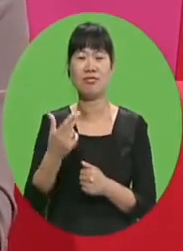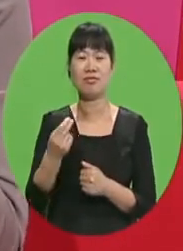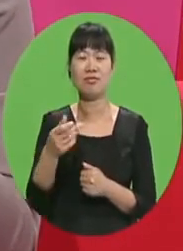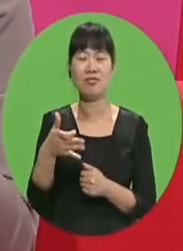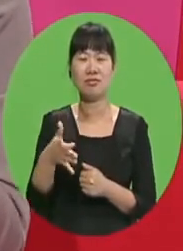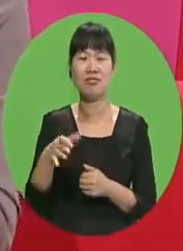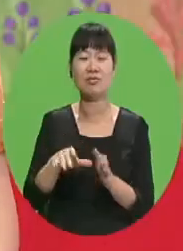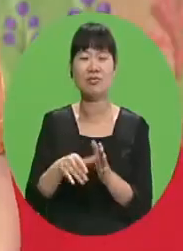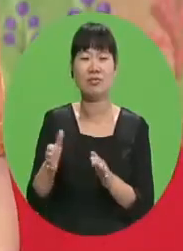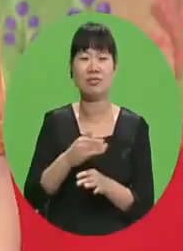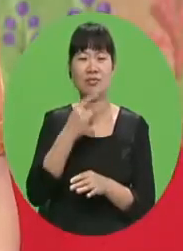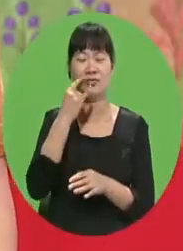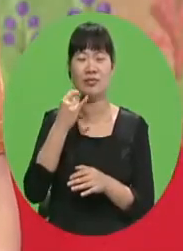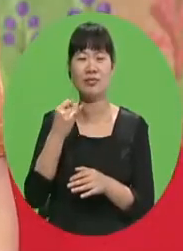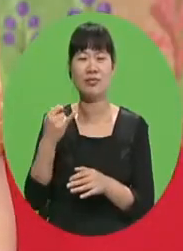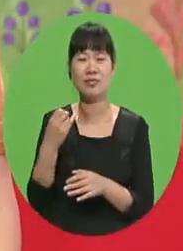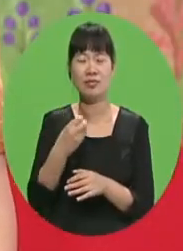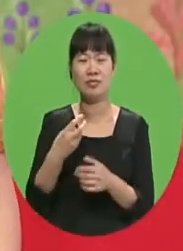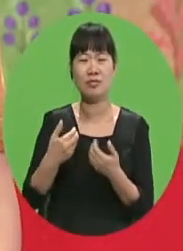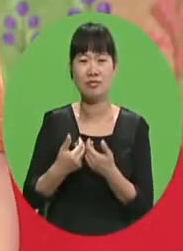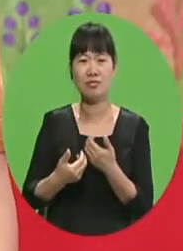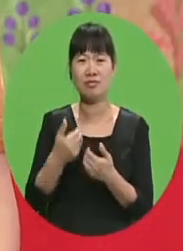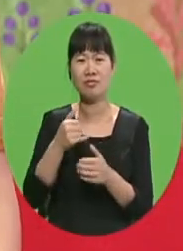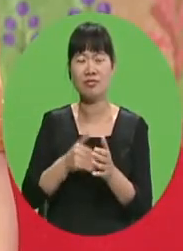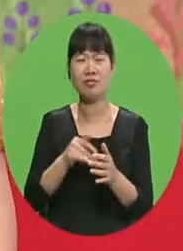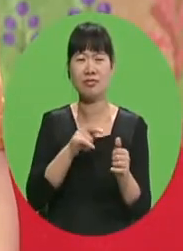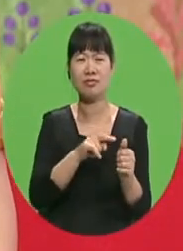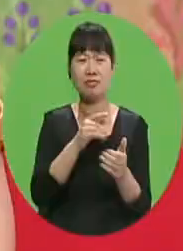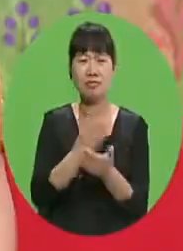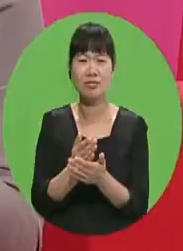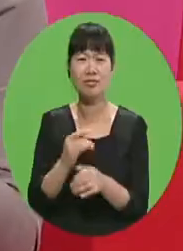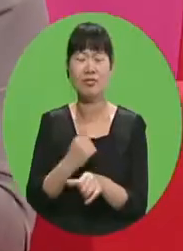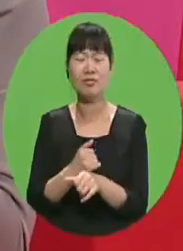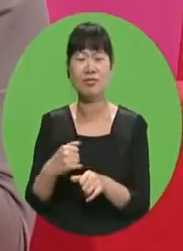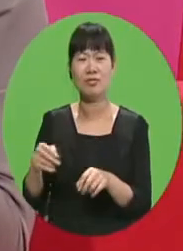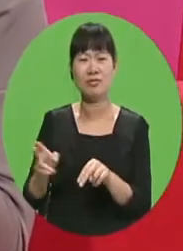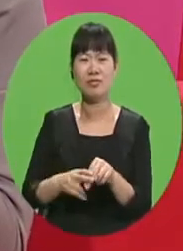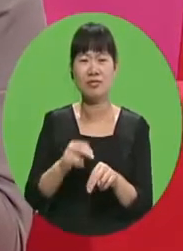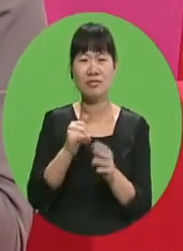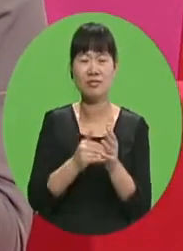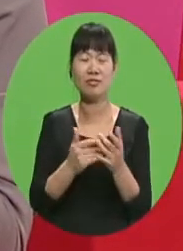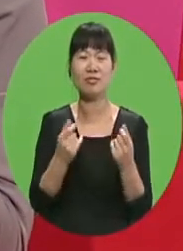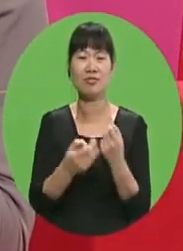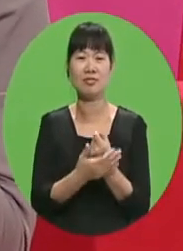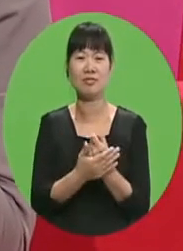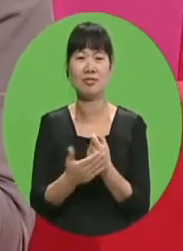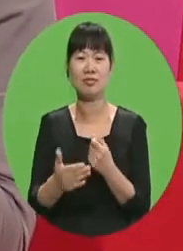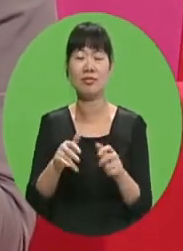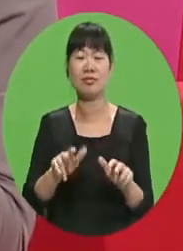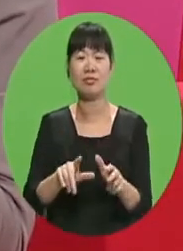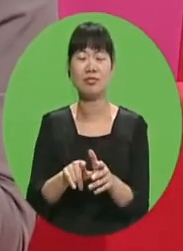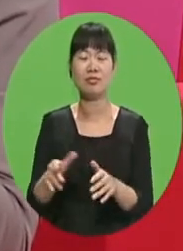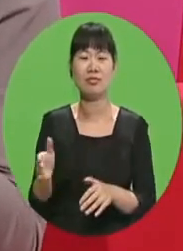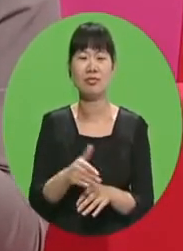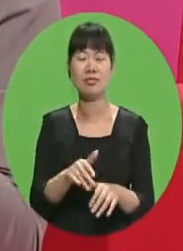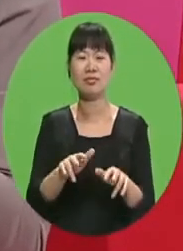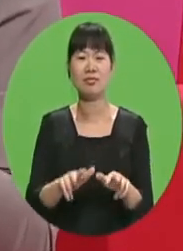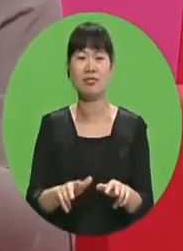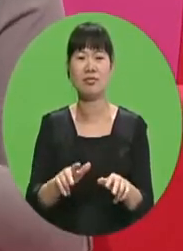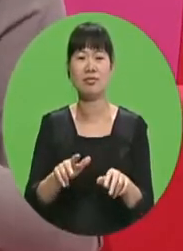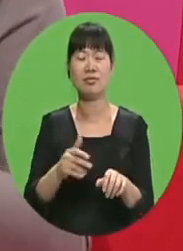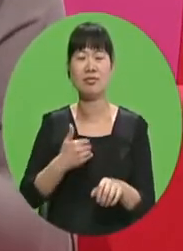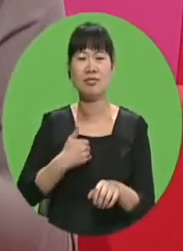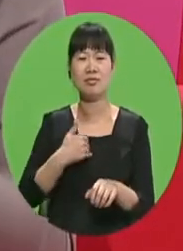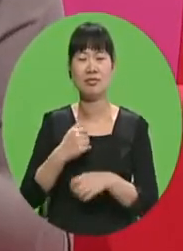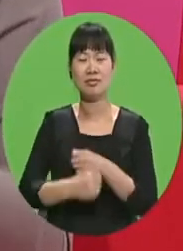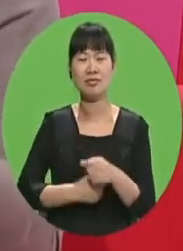훈련부터 엄마하고 그렇죠. 첨예하게 대립하기 맞아요. 시작하거든요. 그때부터 해라 말하라 뭐 맞기도 하고 아이들이 이렇게 된단 말이에요. 그래서 이때부터 아이들이 점점 내가